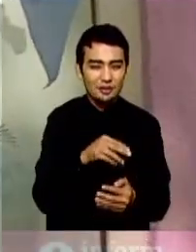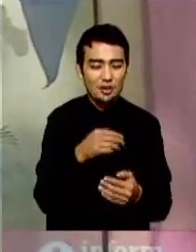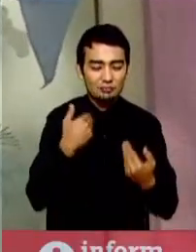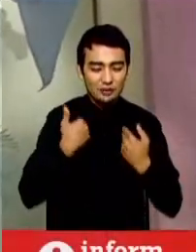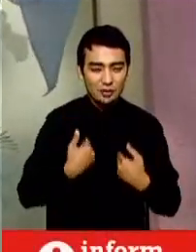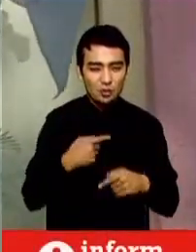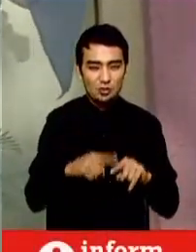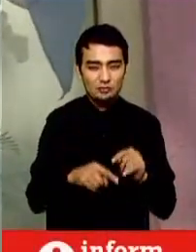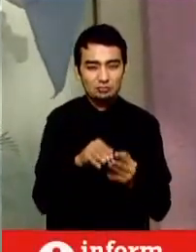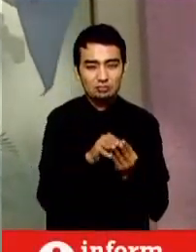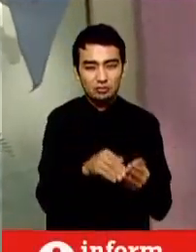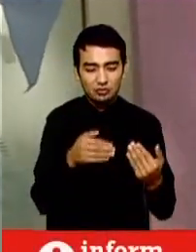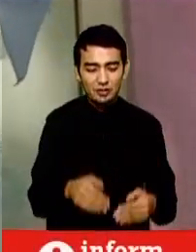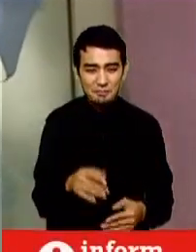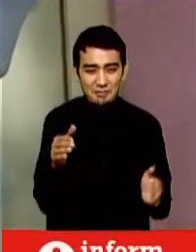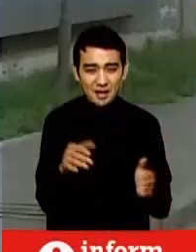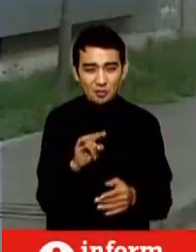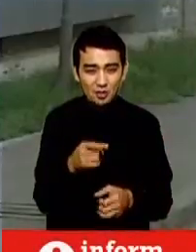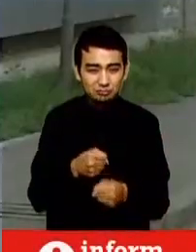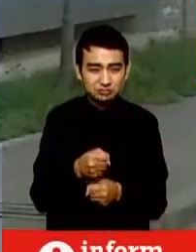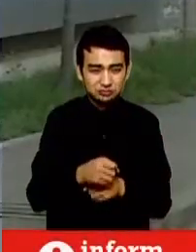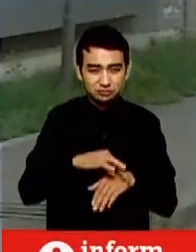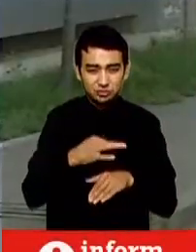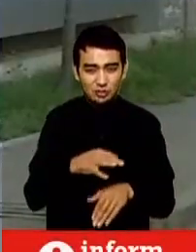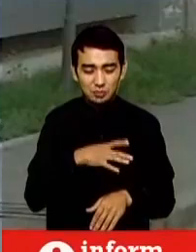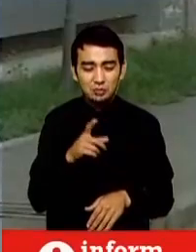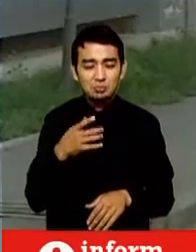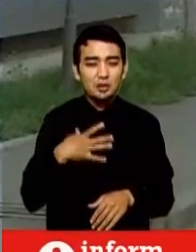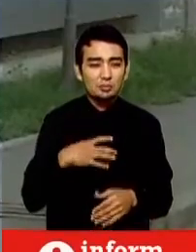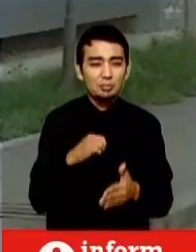жер қойынына тапсырған. Қаршадай балаға аяусыз қол көтеруге не түрткі